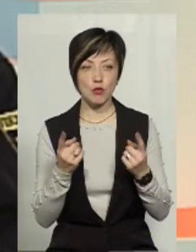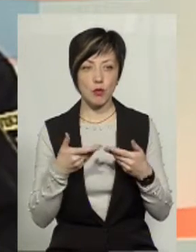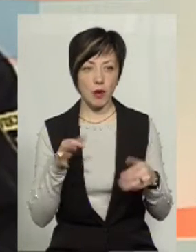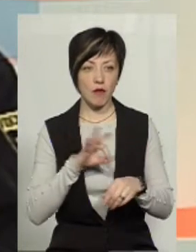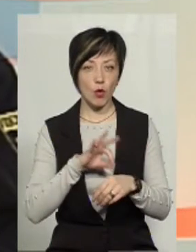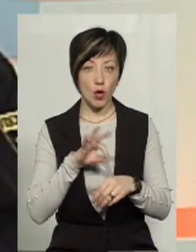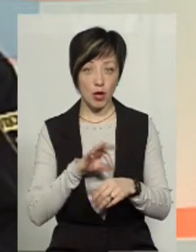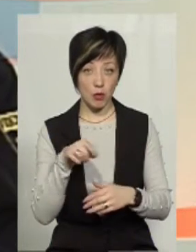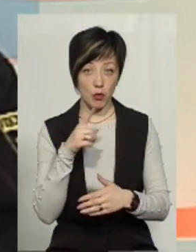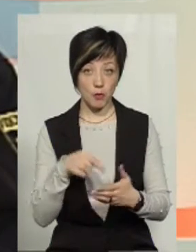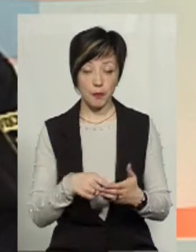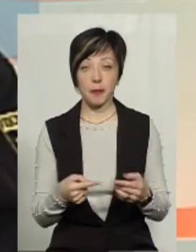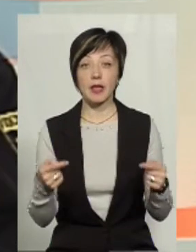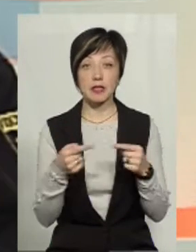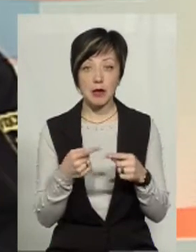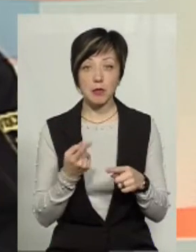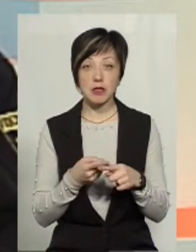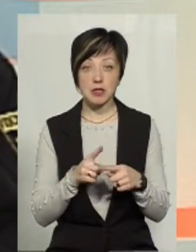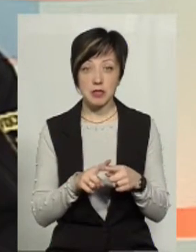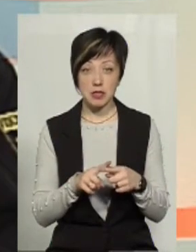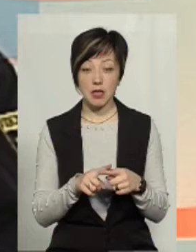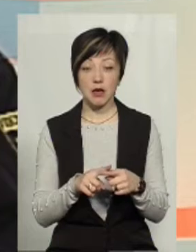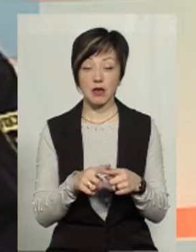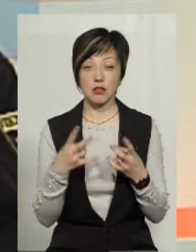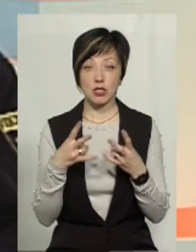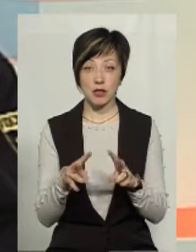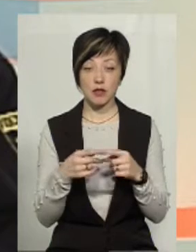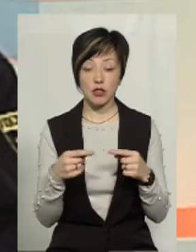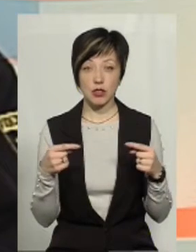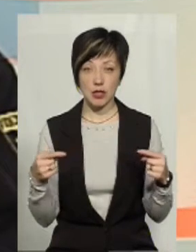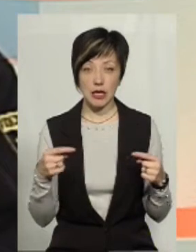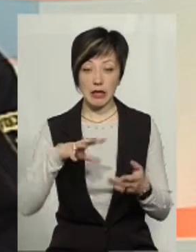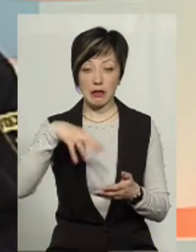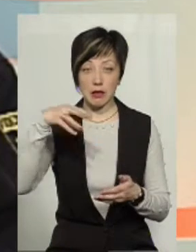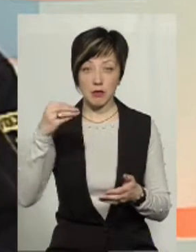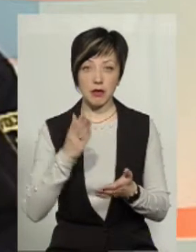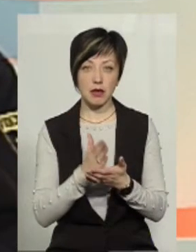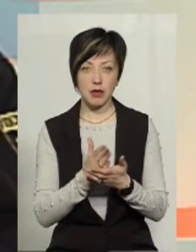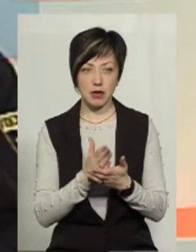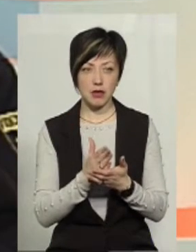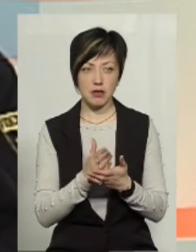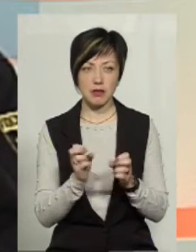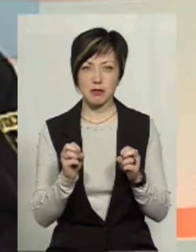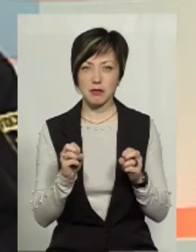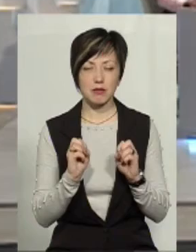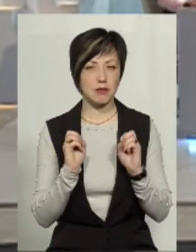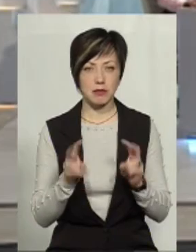чому ми хворіємо? Саме от канцерогенні речовини, які є в димі, там є діоксин, там